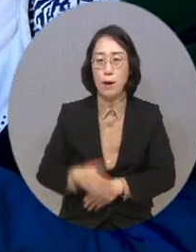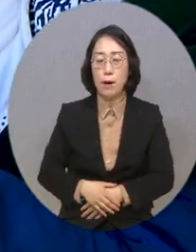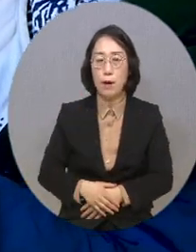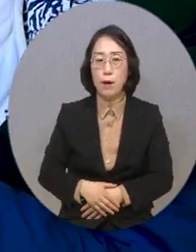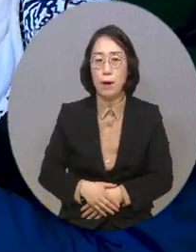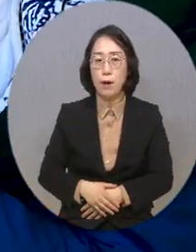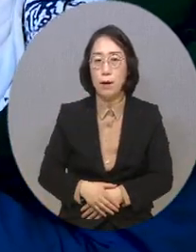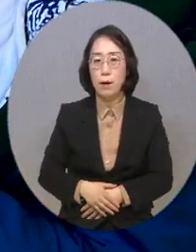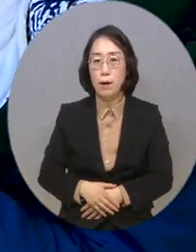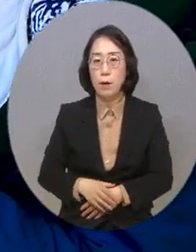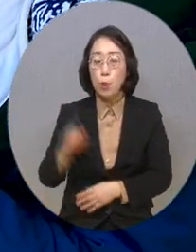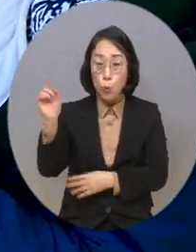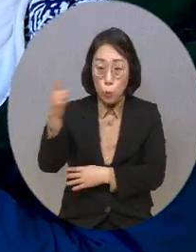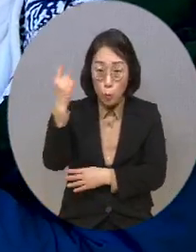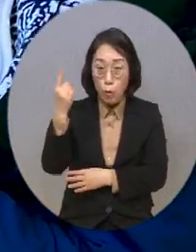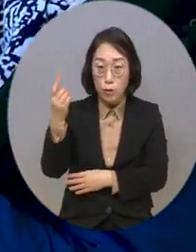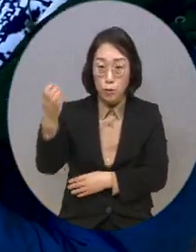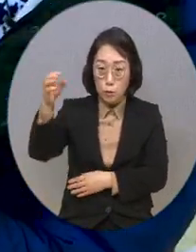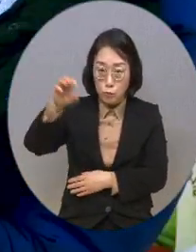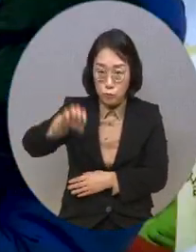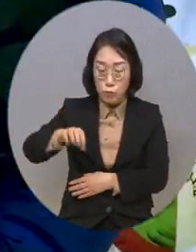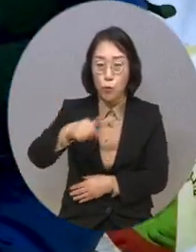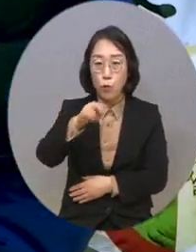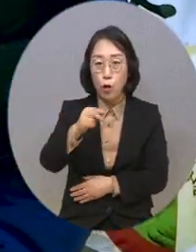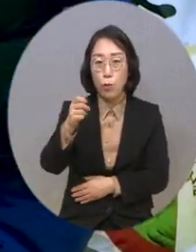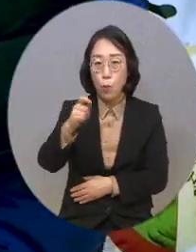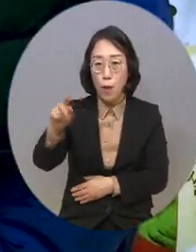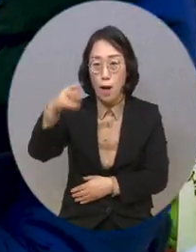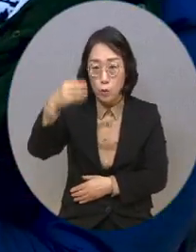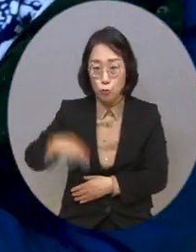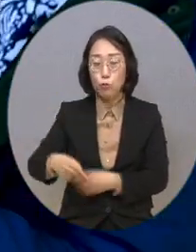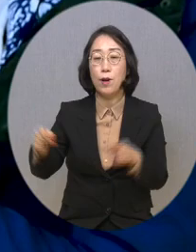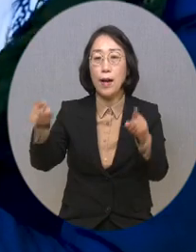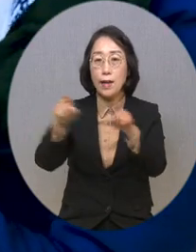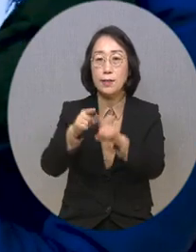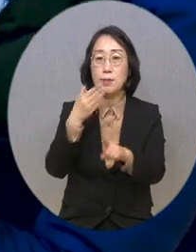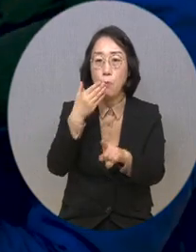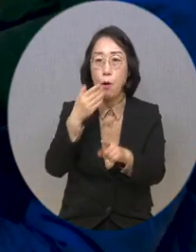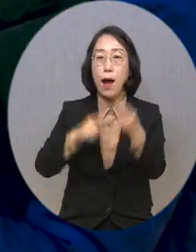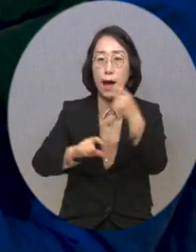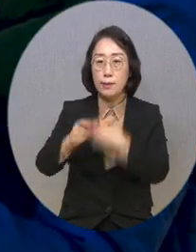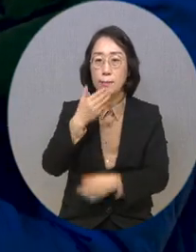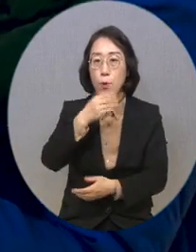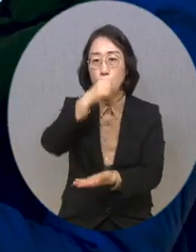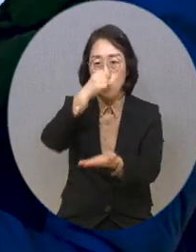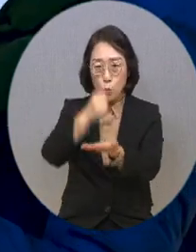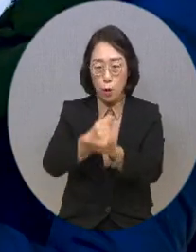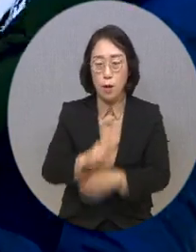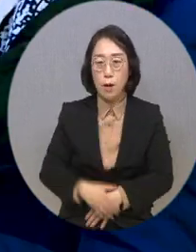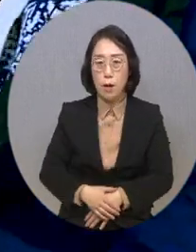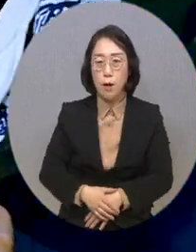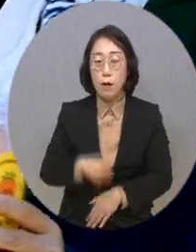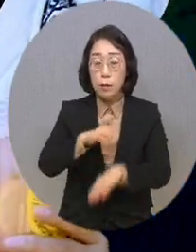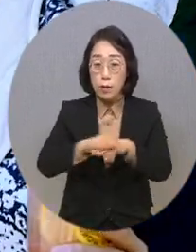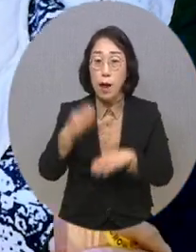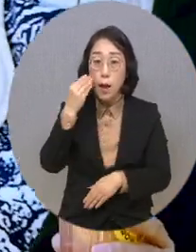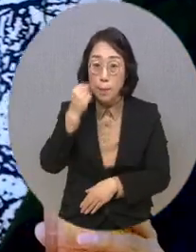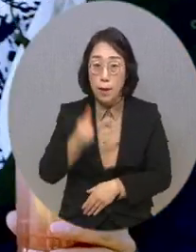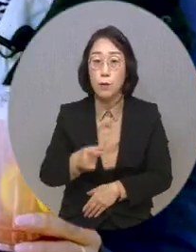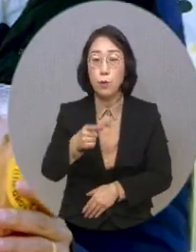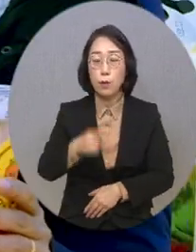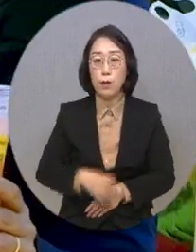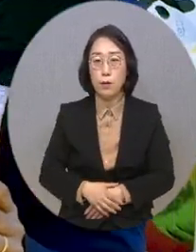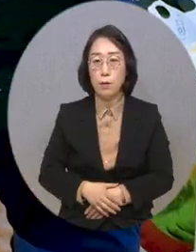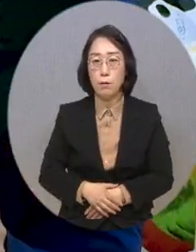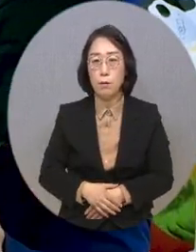요거트나 어르신들은 요거트에 부어서 견과류 아침 대용으로 드시면 좋거든요. 그러니까 이거 잘 팔리겠는데 그죠? 이거? 그러니까 이거 먹어봐야